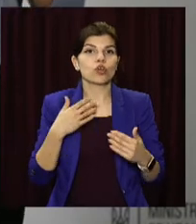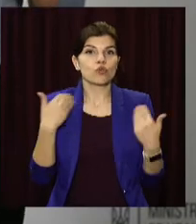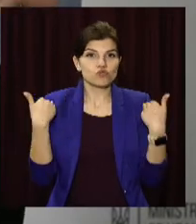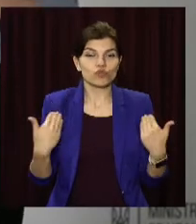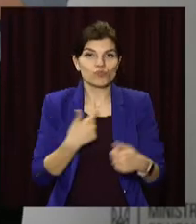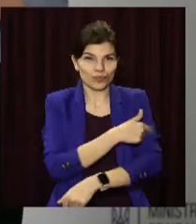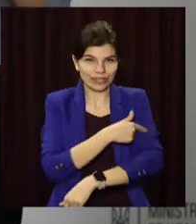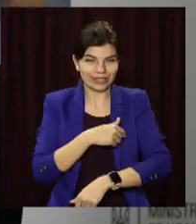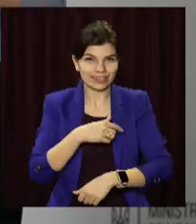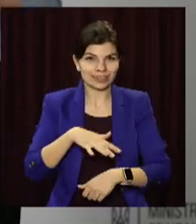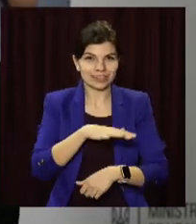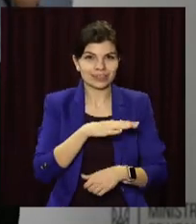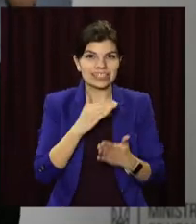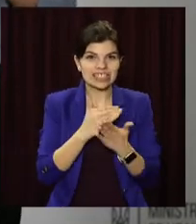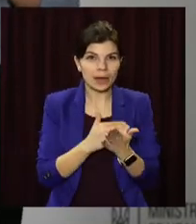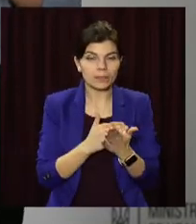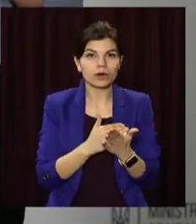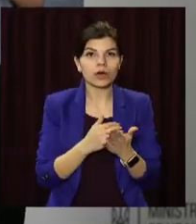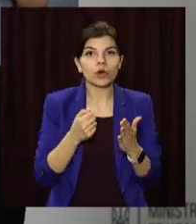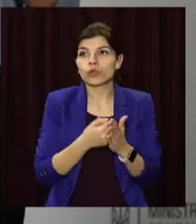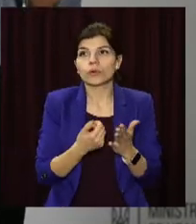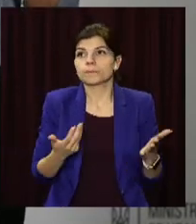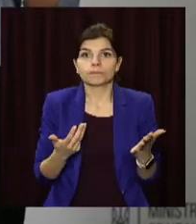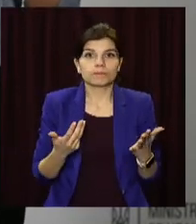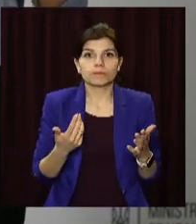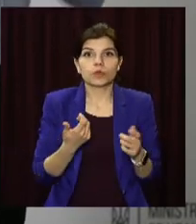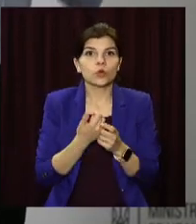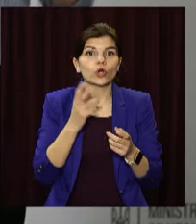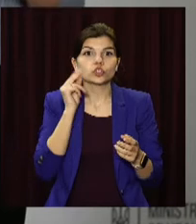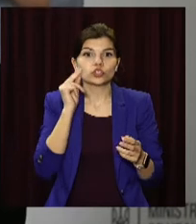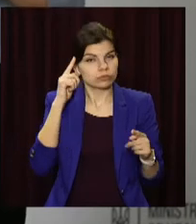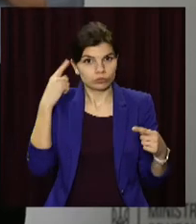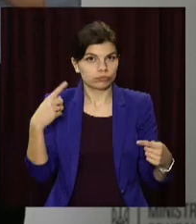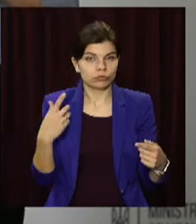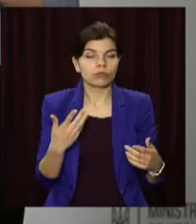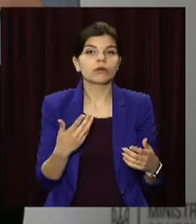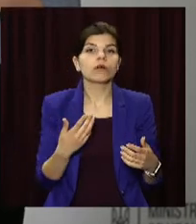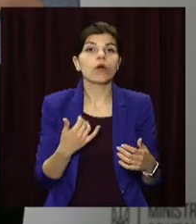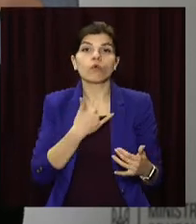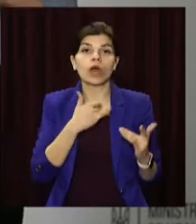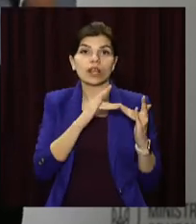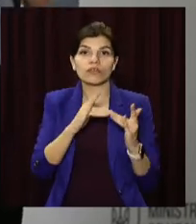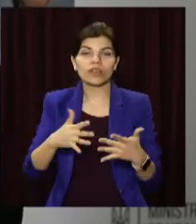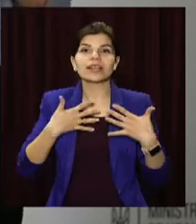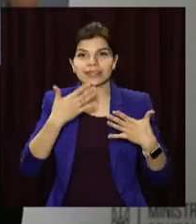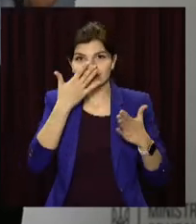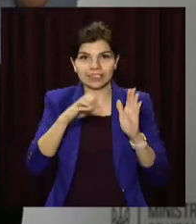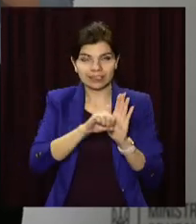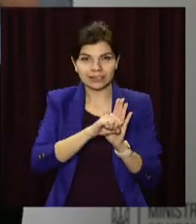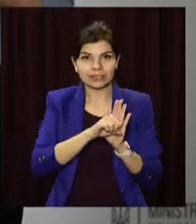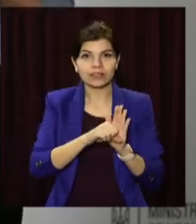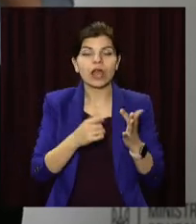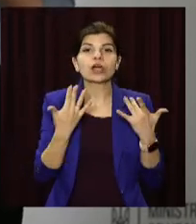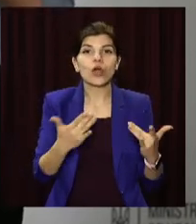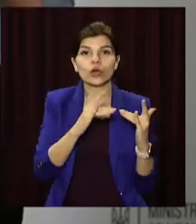системи до просто неймовірних цифр. В нас ліжок з киснем в країні складає,